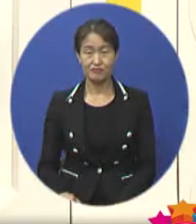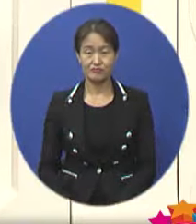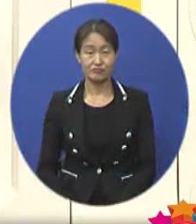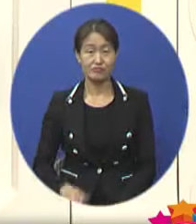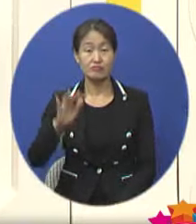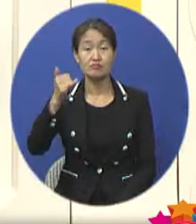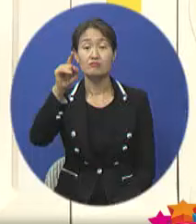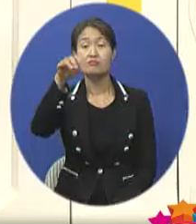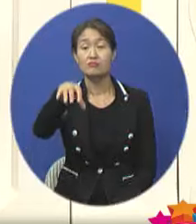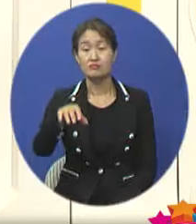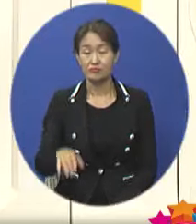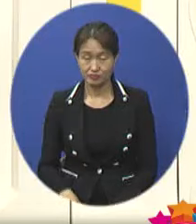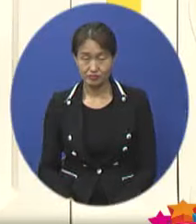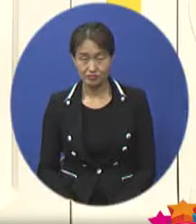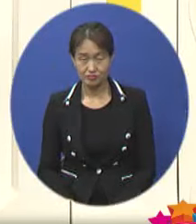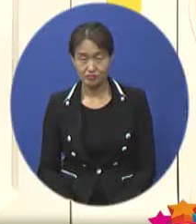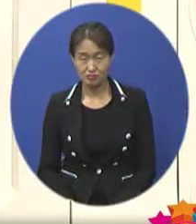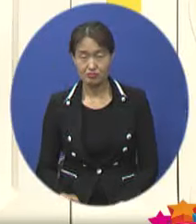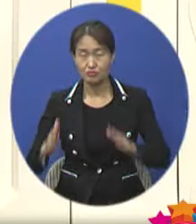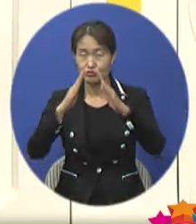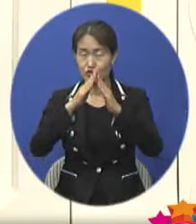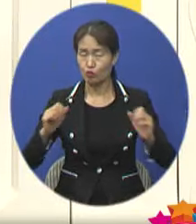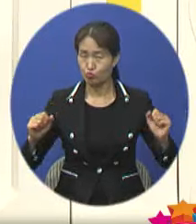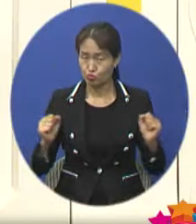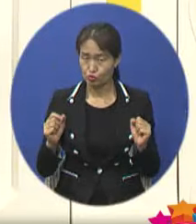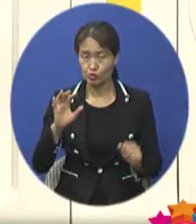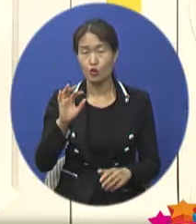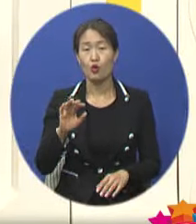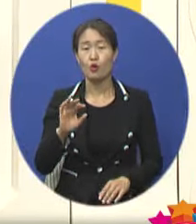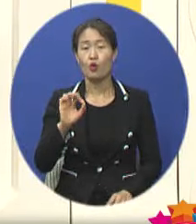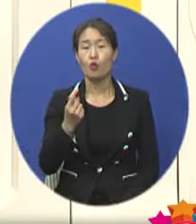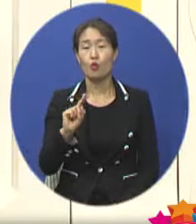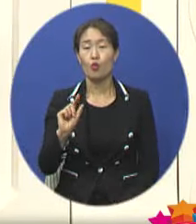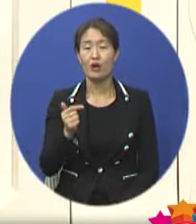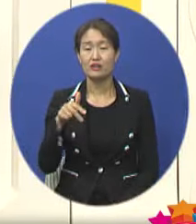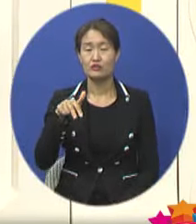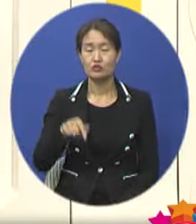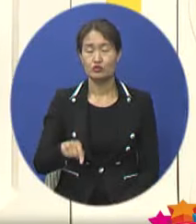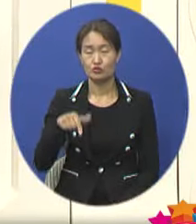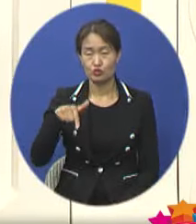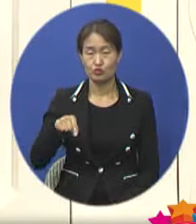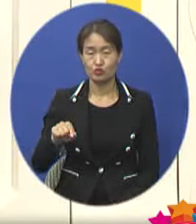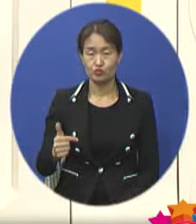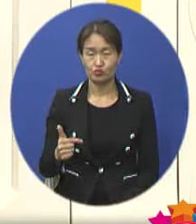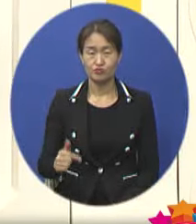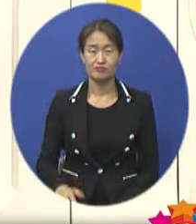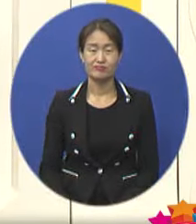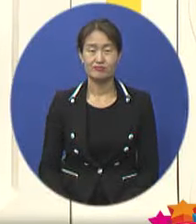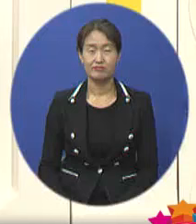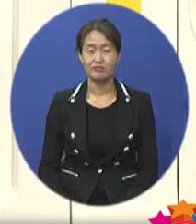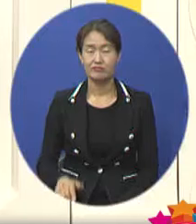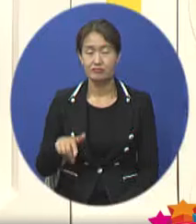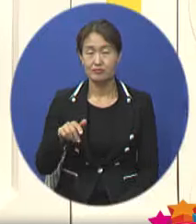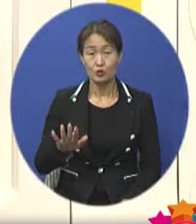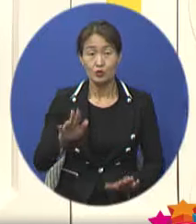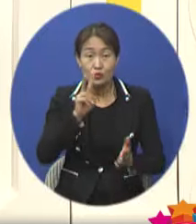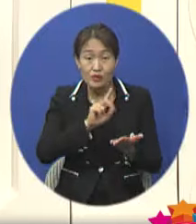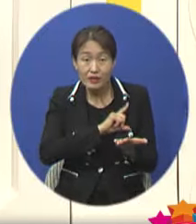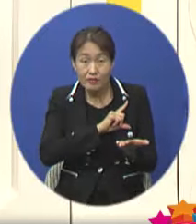주셨죠? 여기 저 전북 완주군입니다. 아, 완주? 예. 예. 저 자, 오늘 불러주실